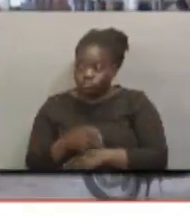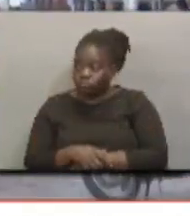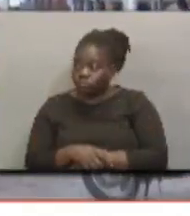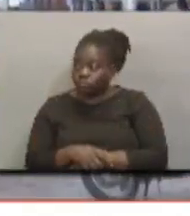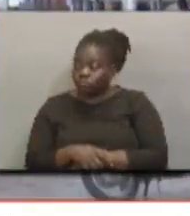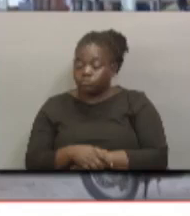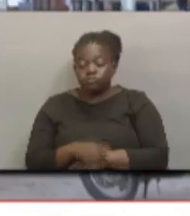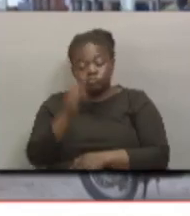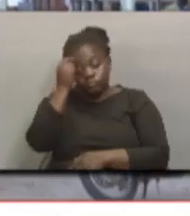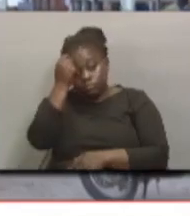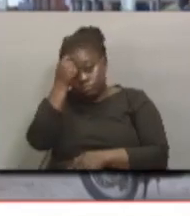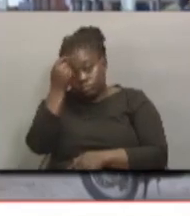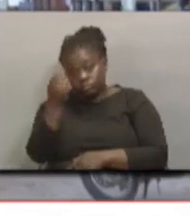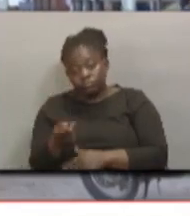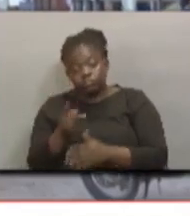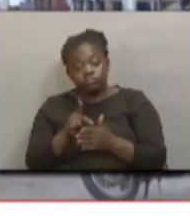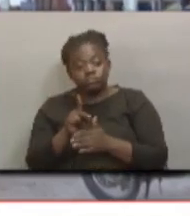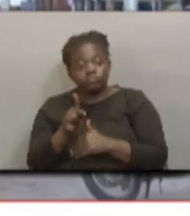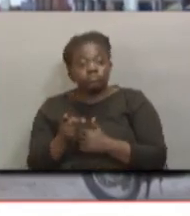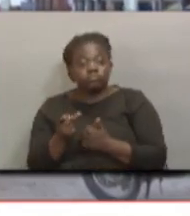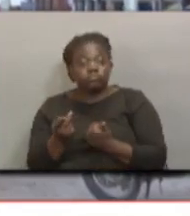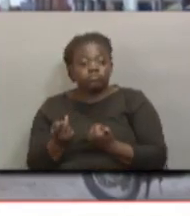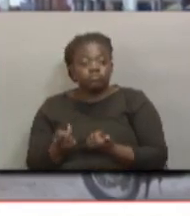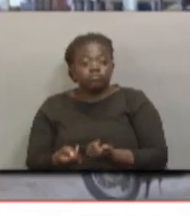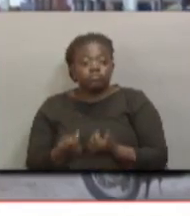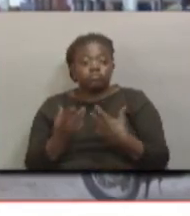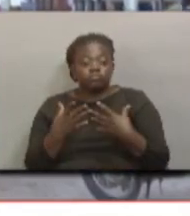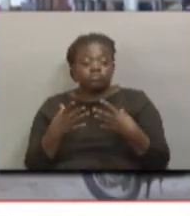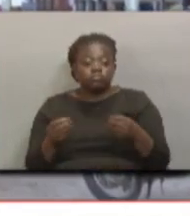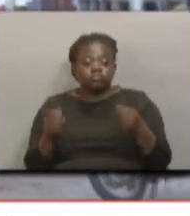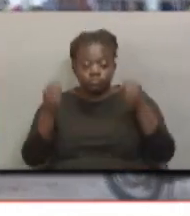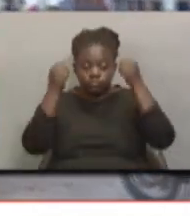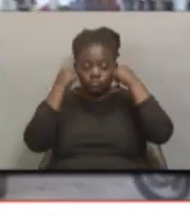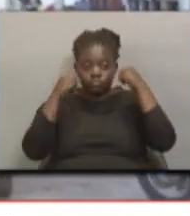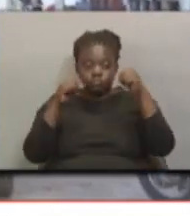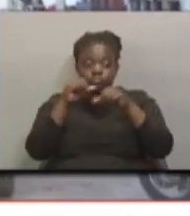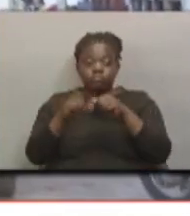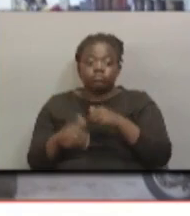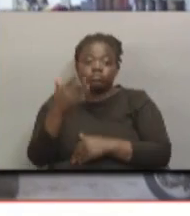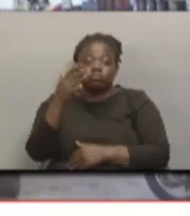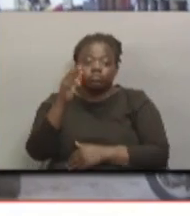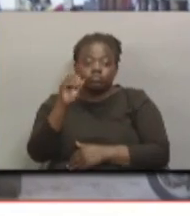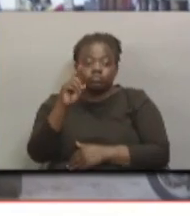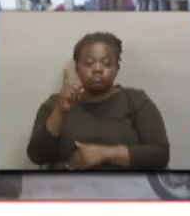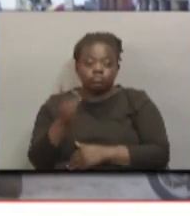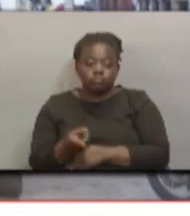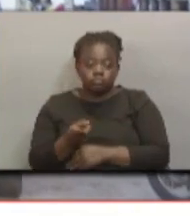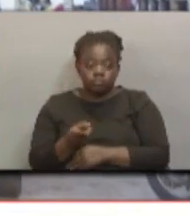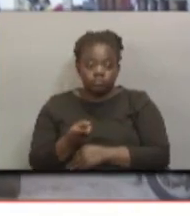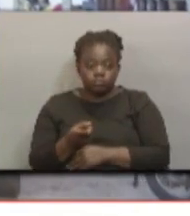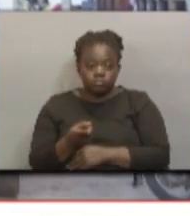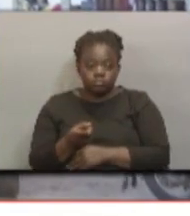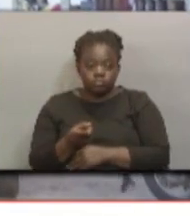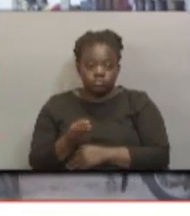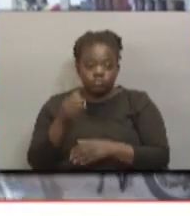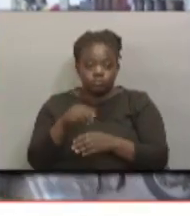the government to compensate the lost cows. Over 50,000 heads of cattle or livestock